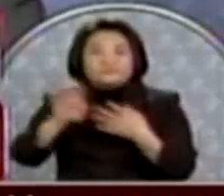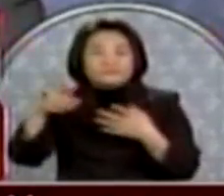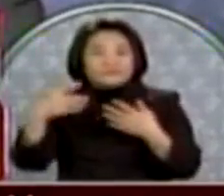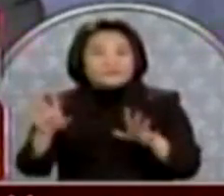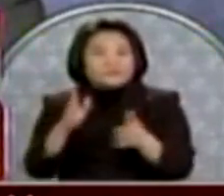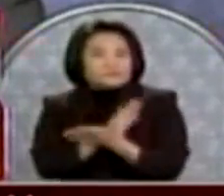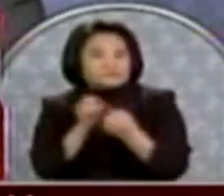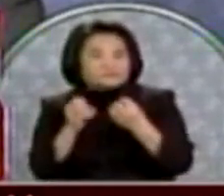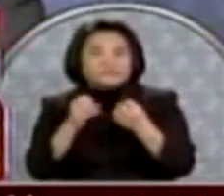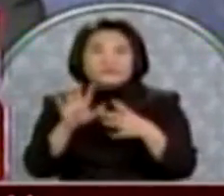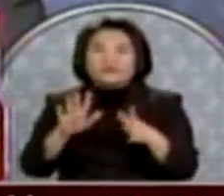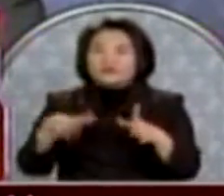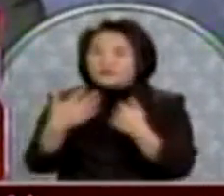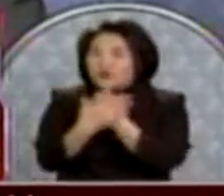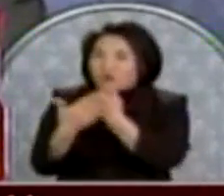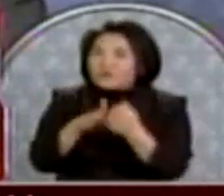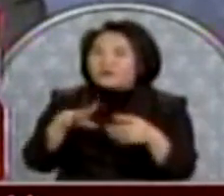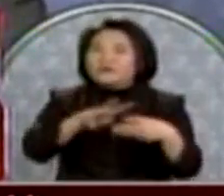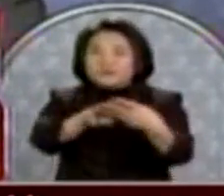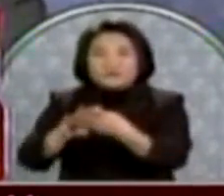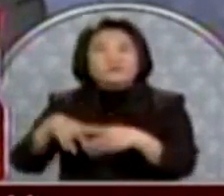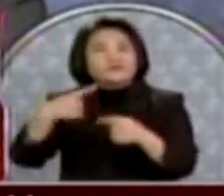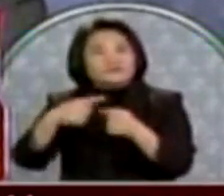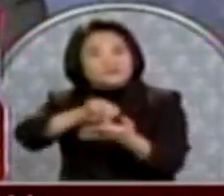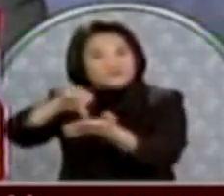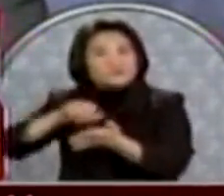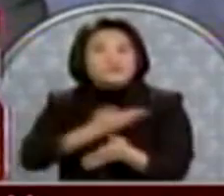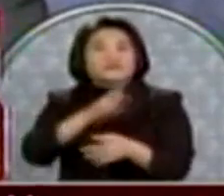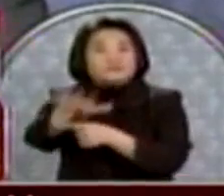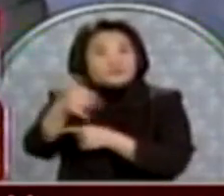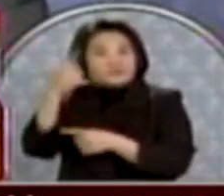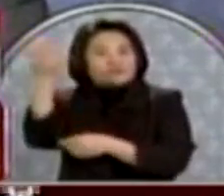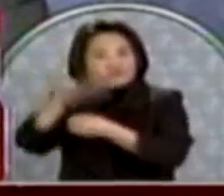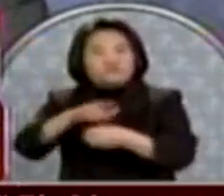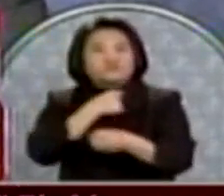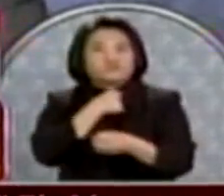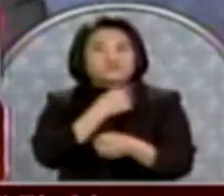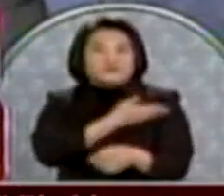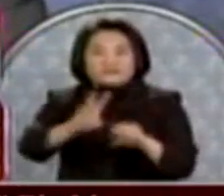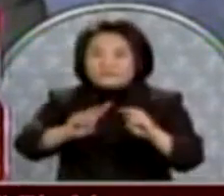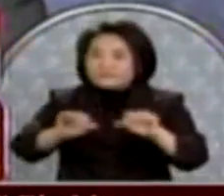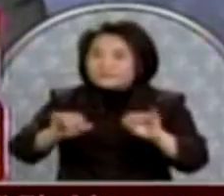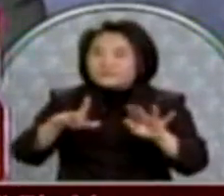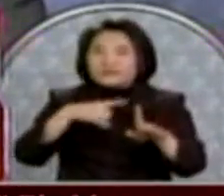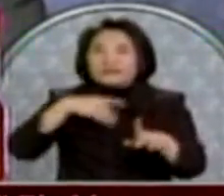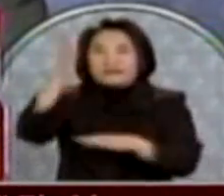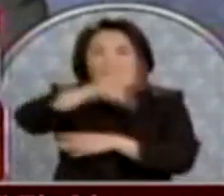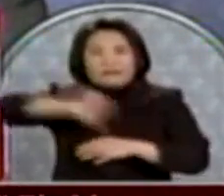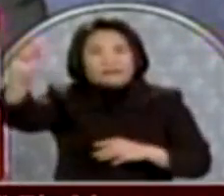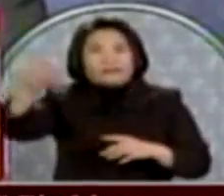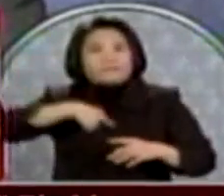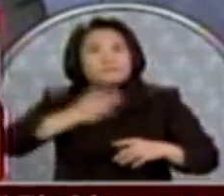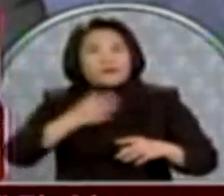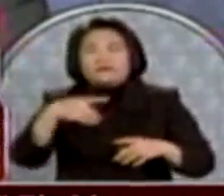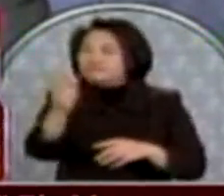多的粮食的农田我们要保留下来，那么给予农民对地的补贴，让他们的土地不要被征